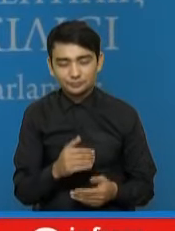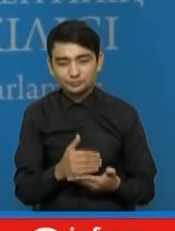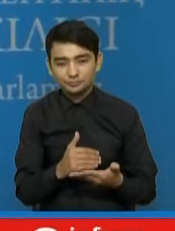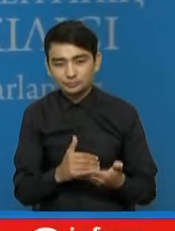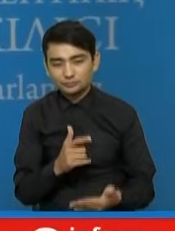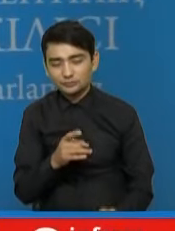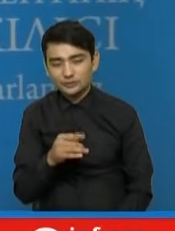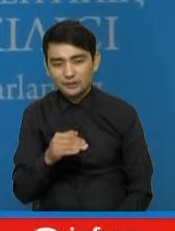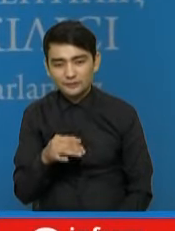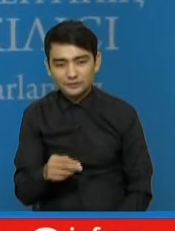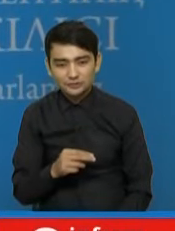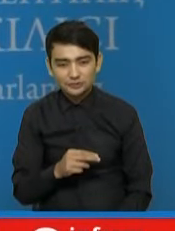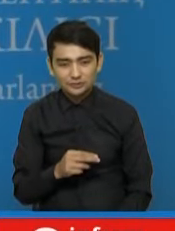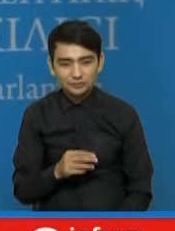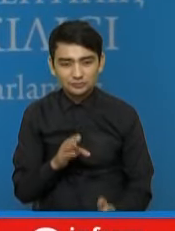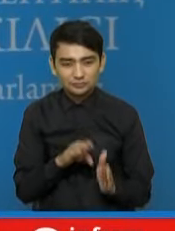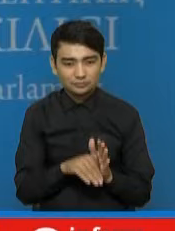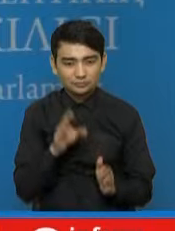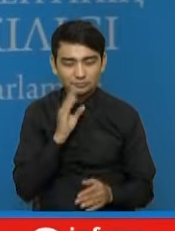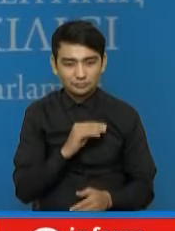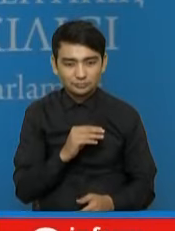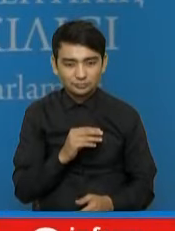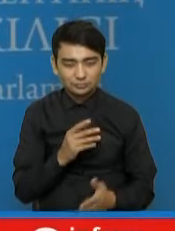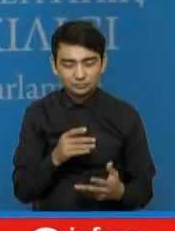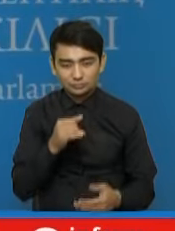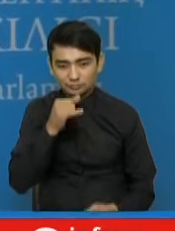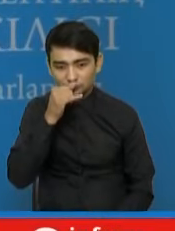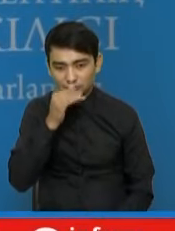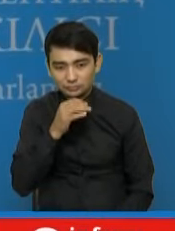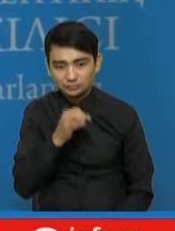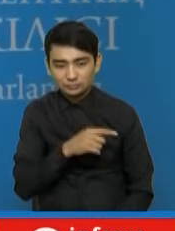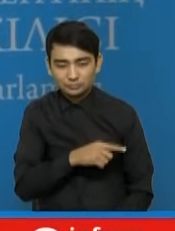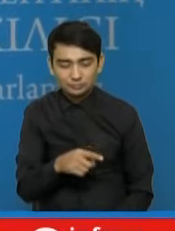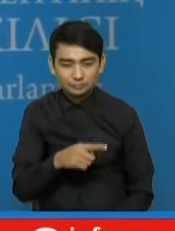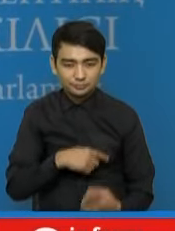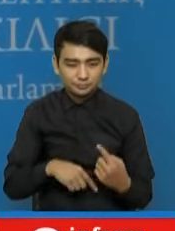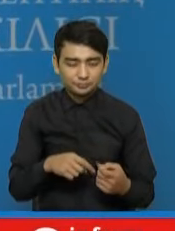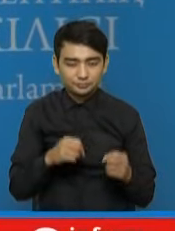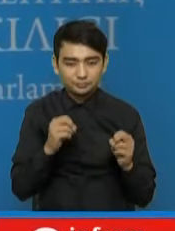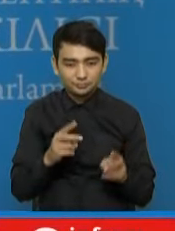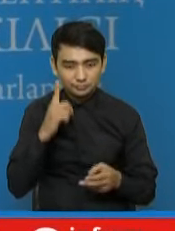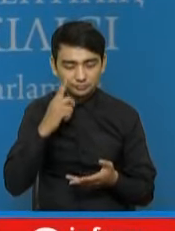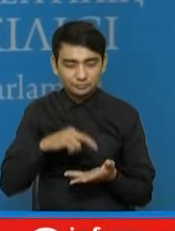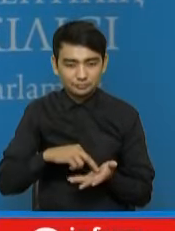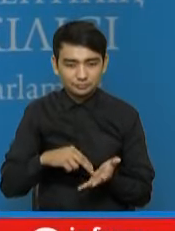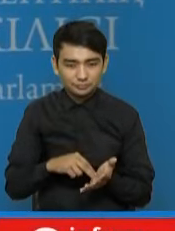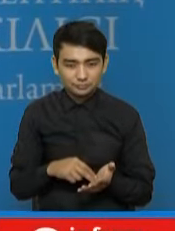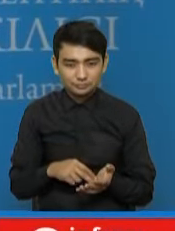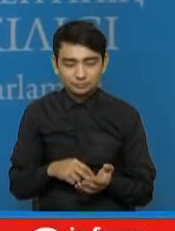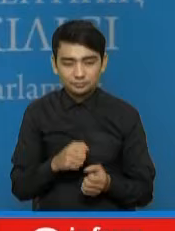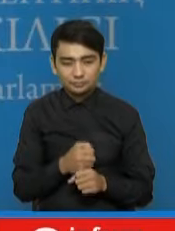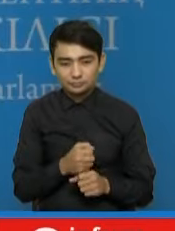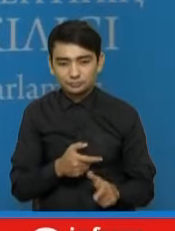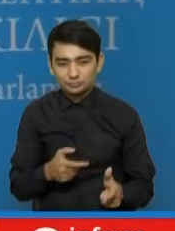қайта кіруге ондай мүмкіндігі жоқ болса, оларға біз осы жекелеген жоспарлардың